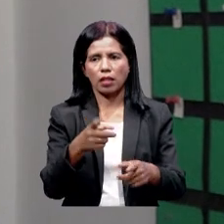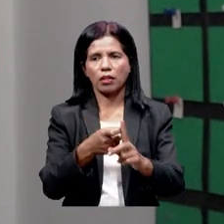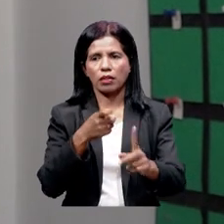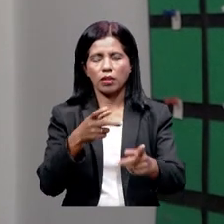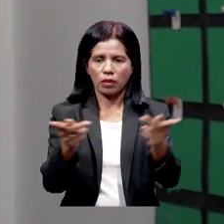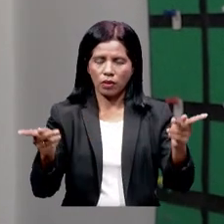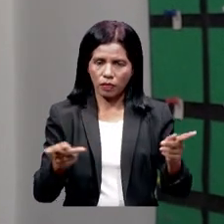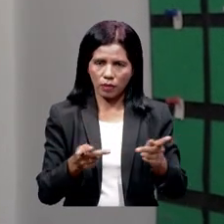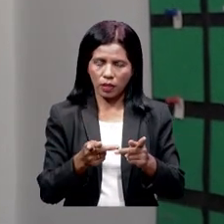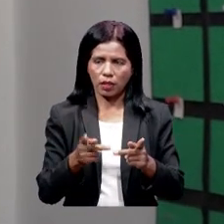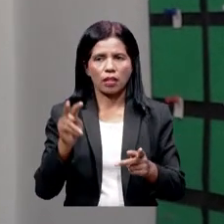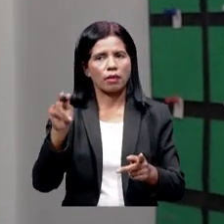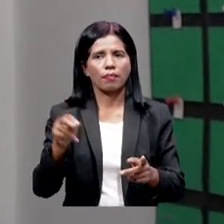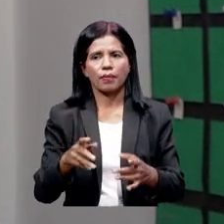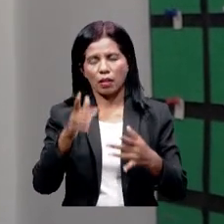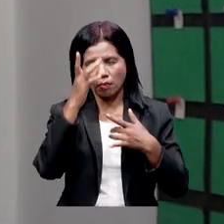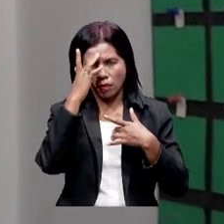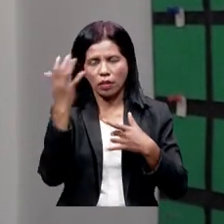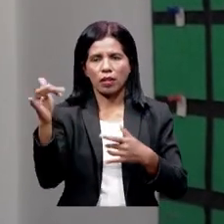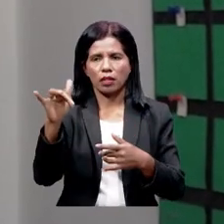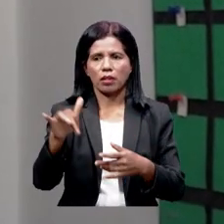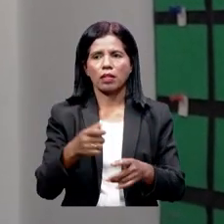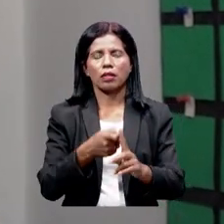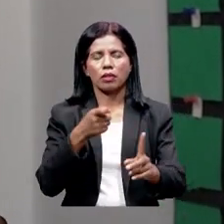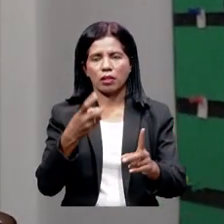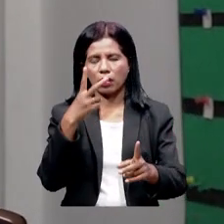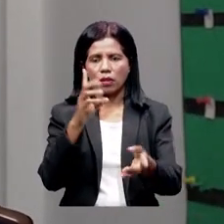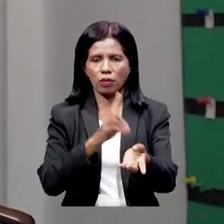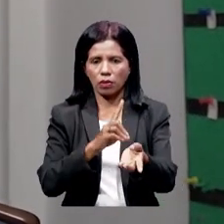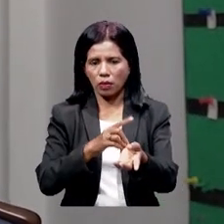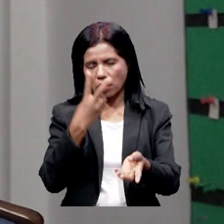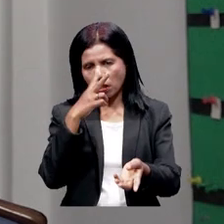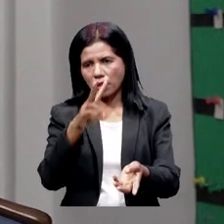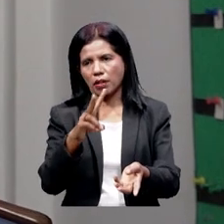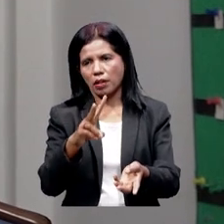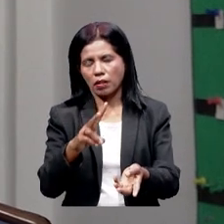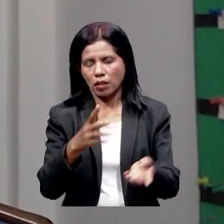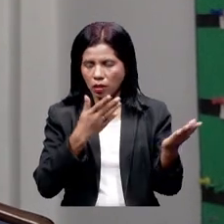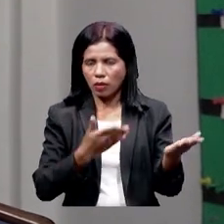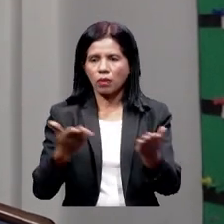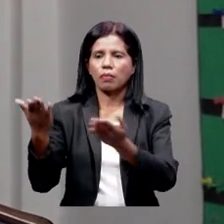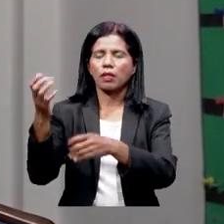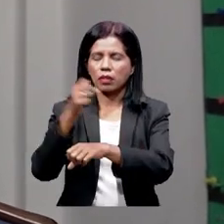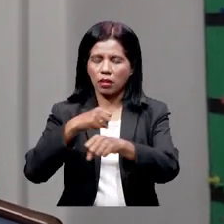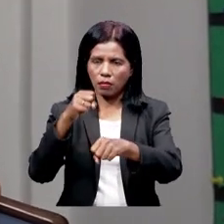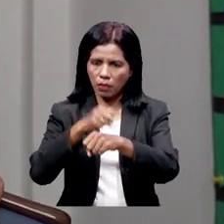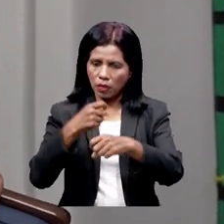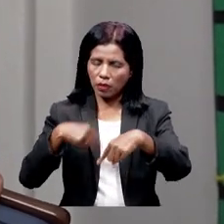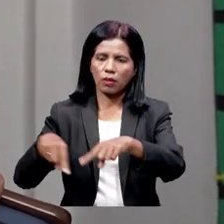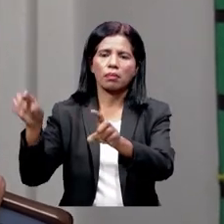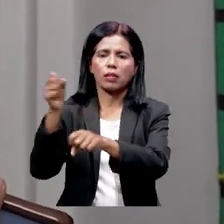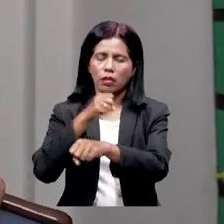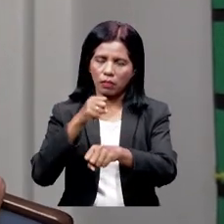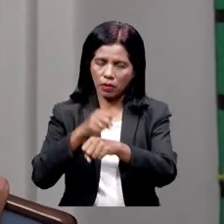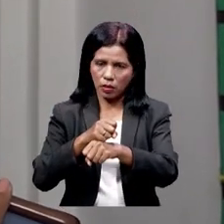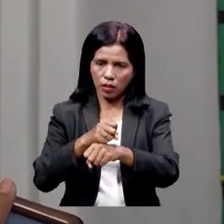fate. Mora ser nebe maka husi junta medica hare kata prefere liba Singapura, haruka ba Singapura, e